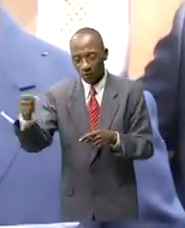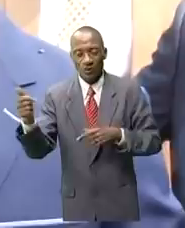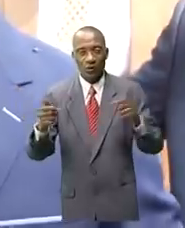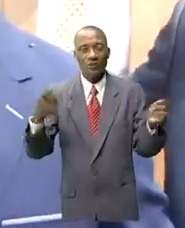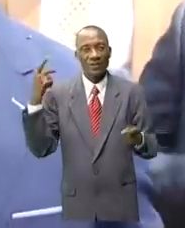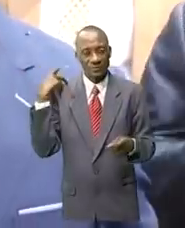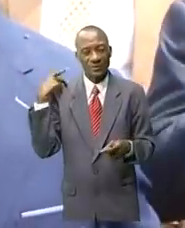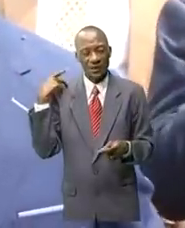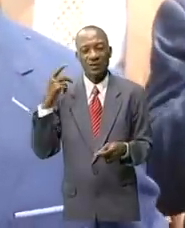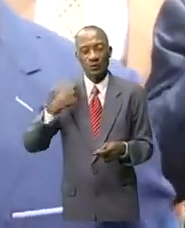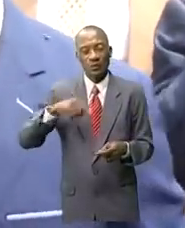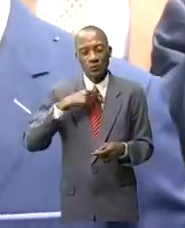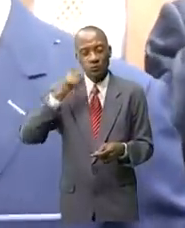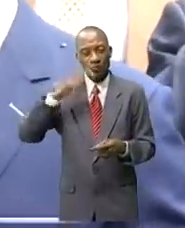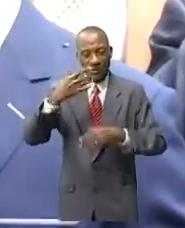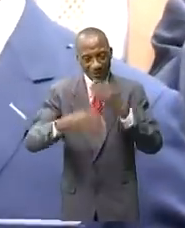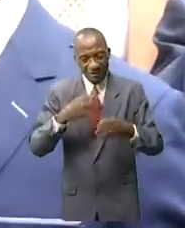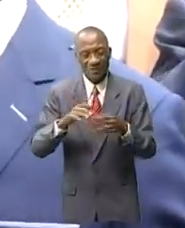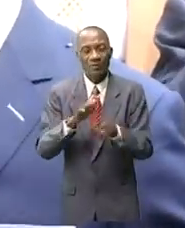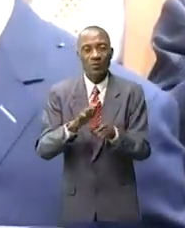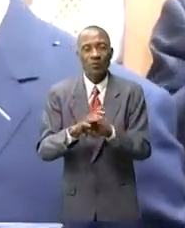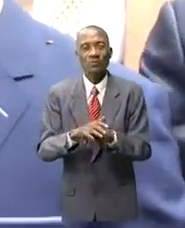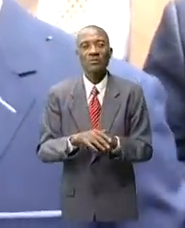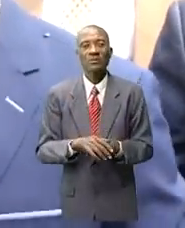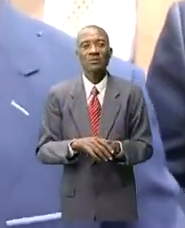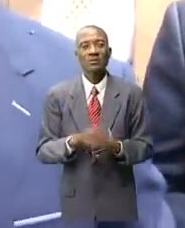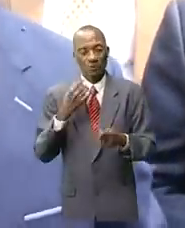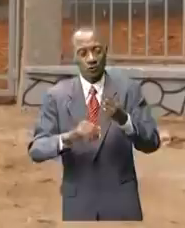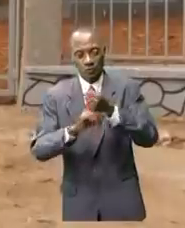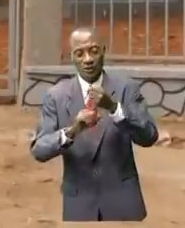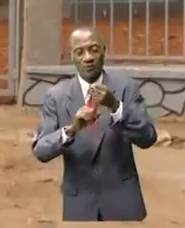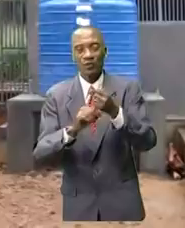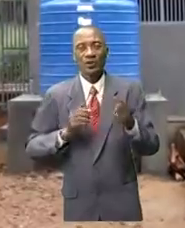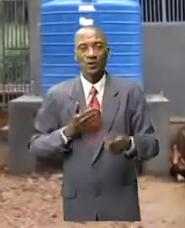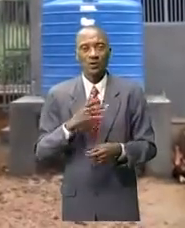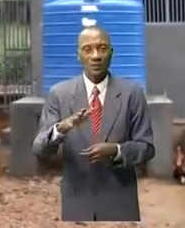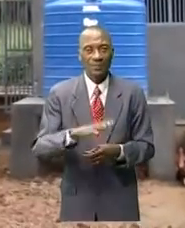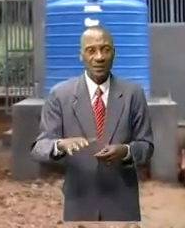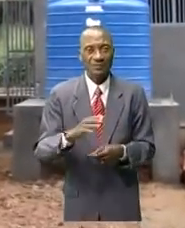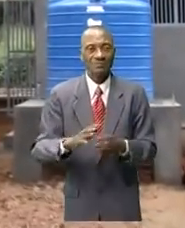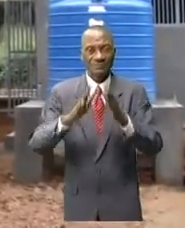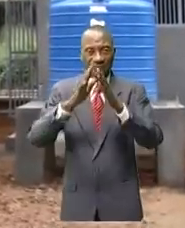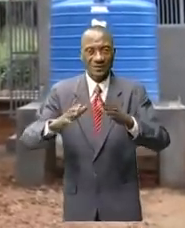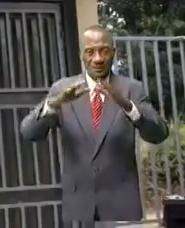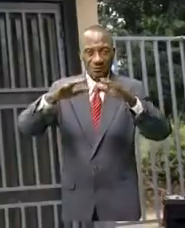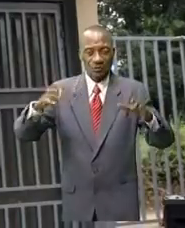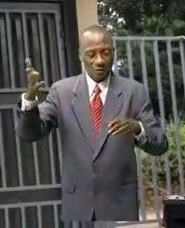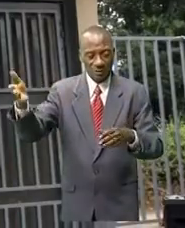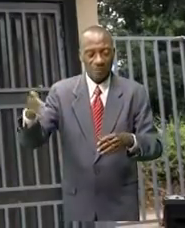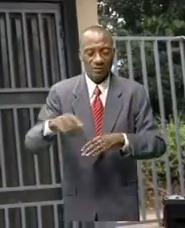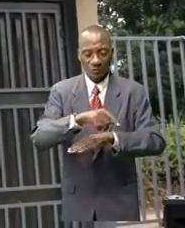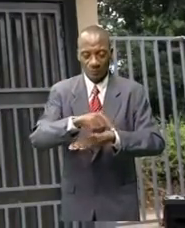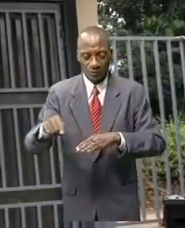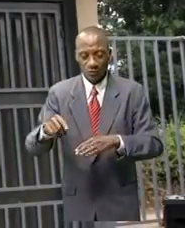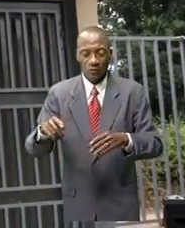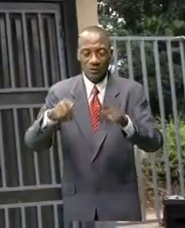puisse concurrencer notre province et qu'ils ont effectivement des bâtiments comme celui-ci. Ces bâtiments sont constitués des bureaux, des salles de